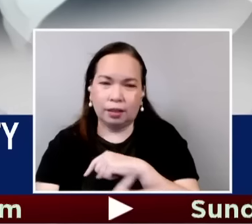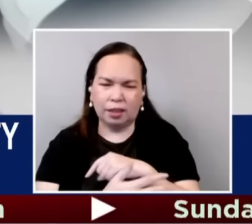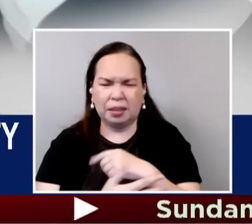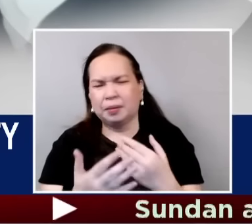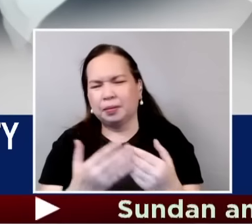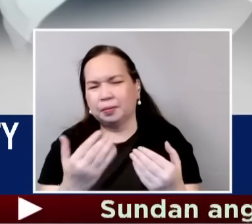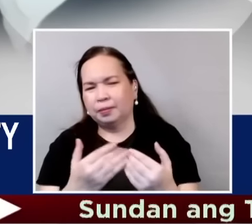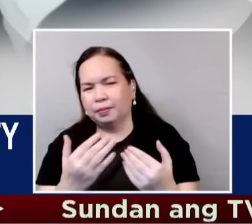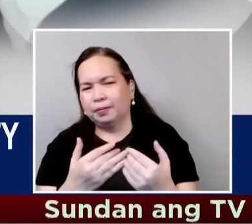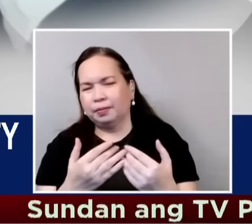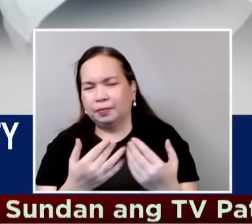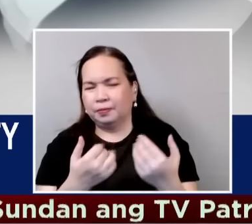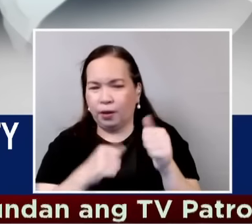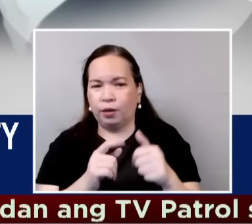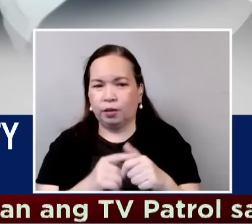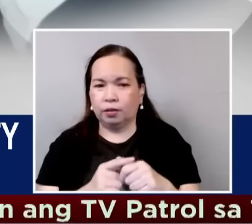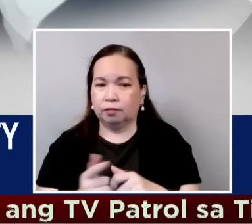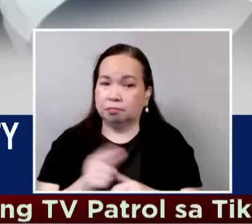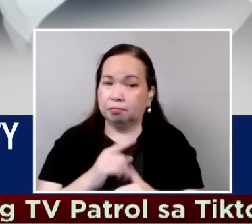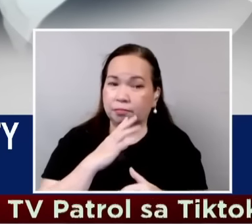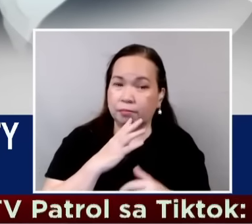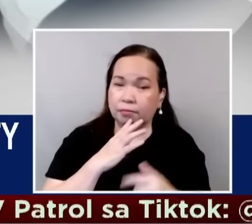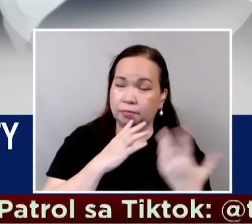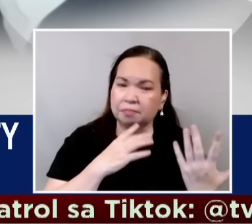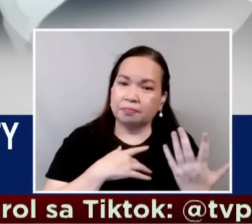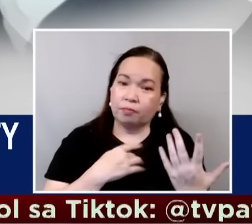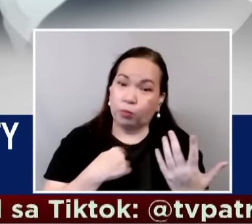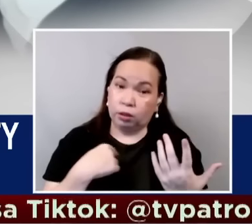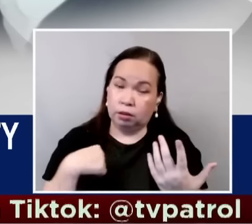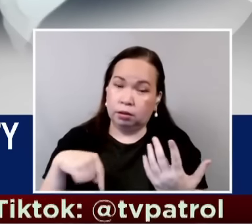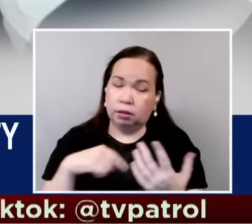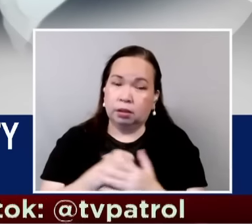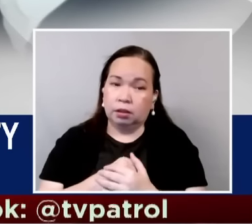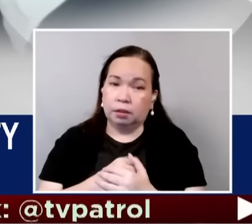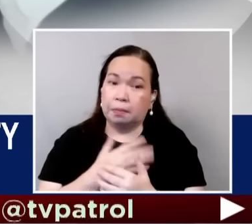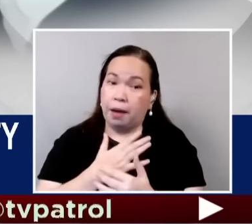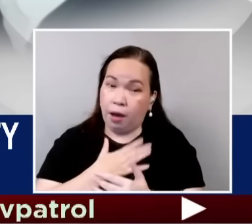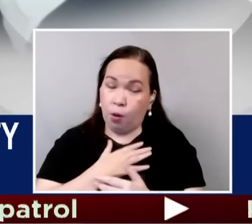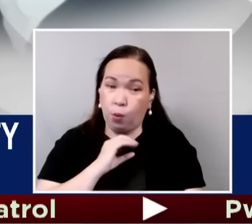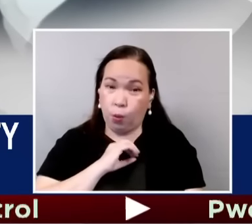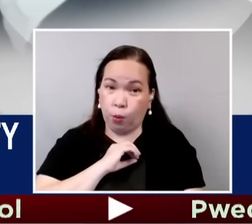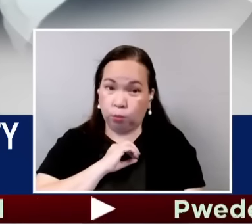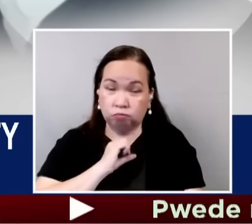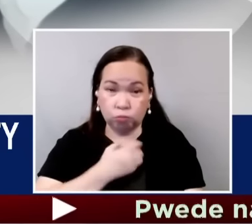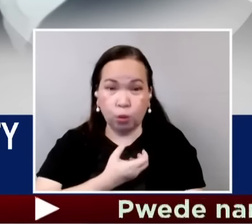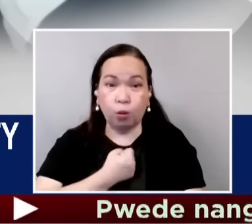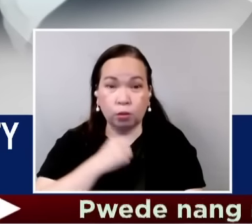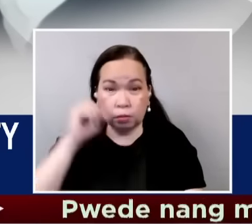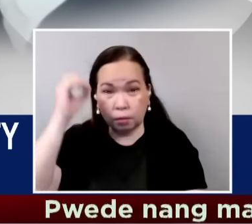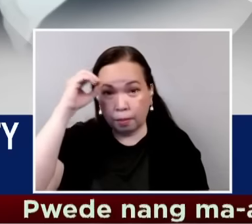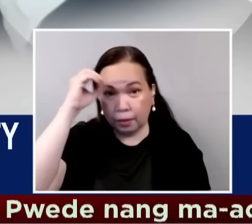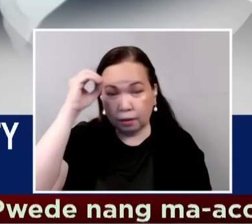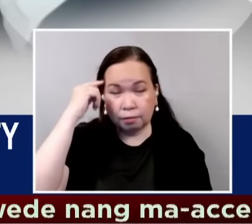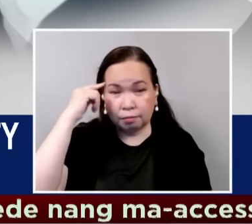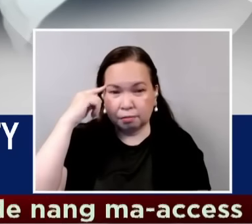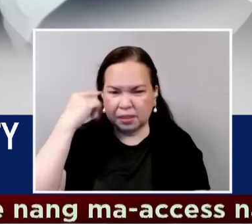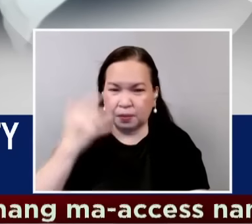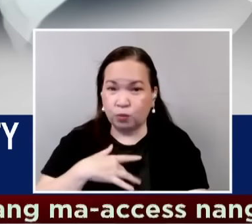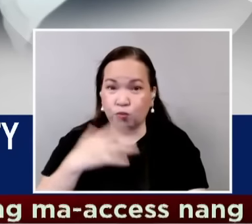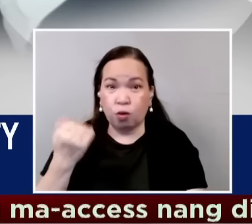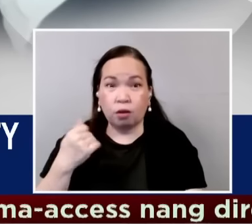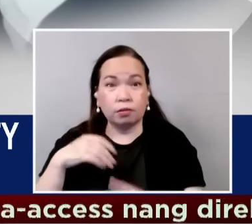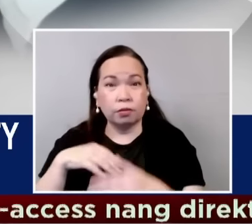i-re-impose it. Kami, as much as possible, ito, my own opinion lang is if you want to enter, especially